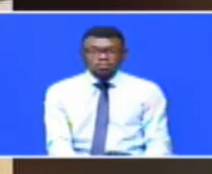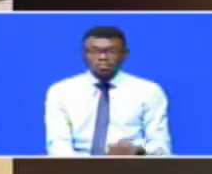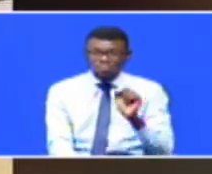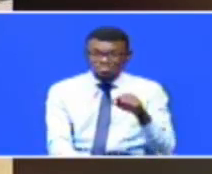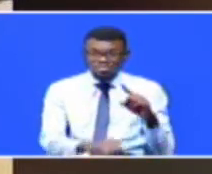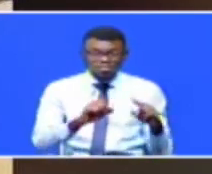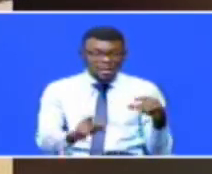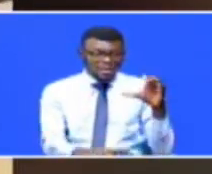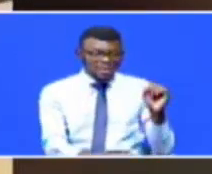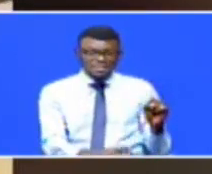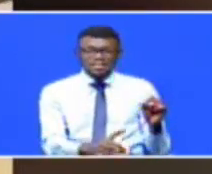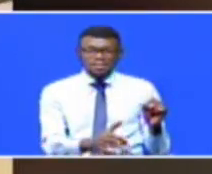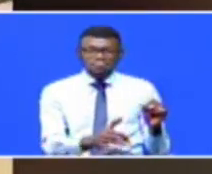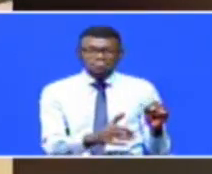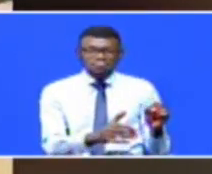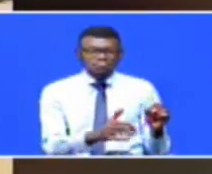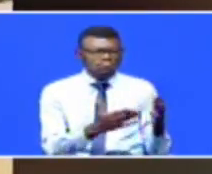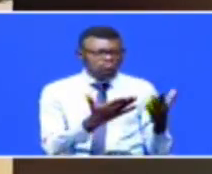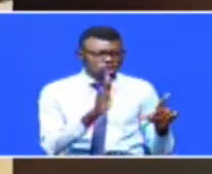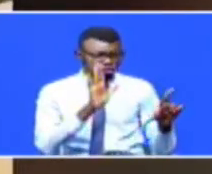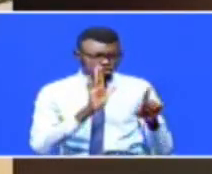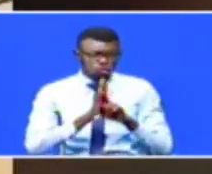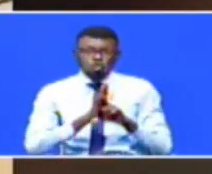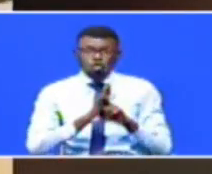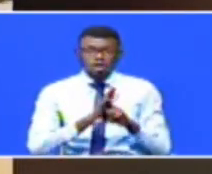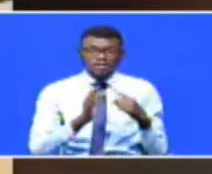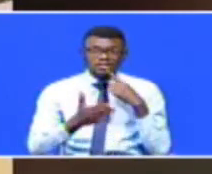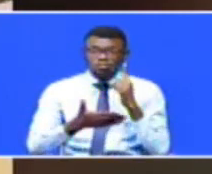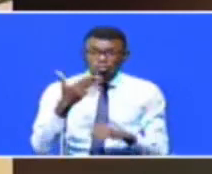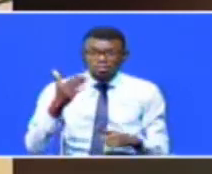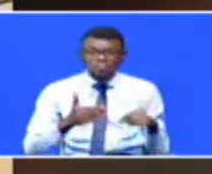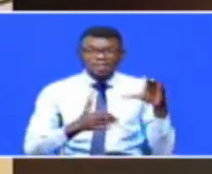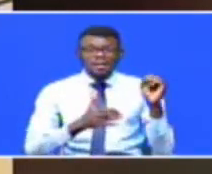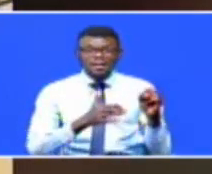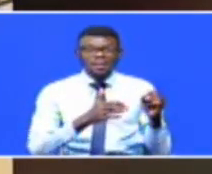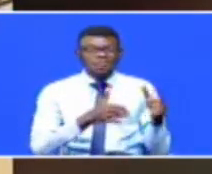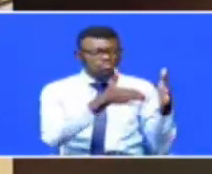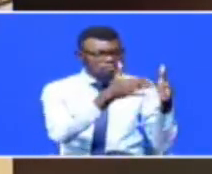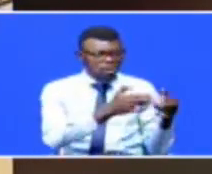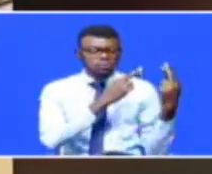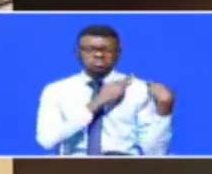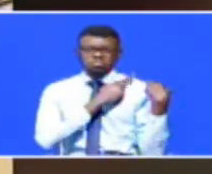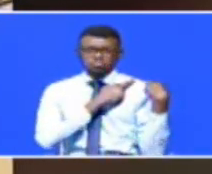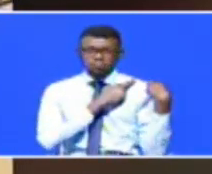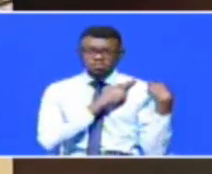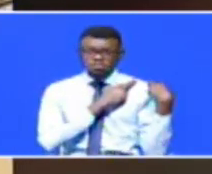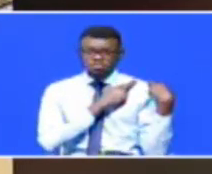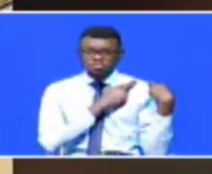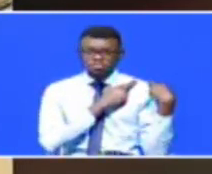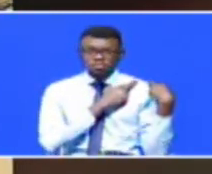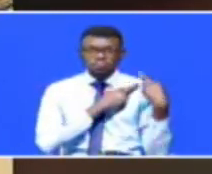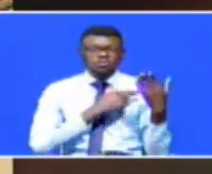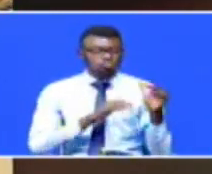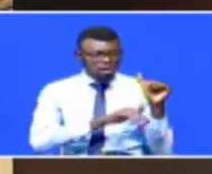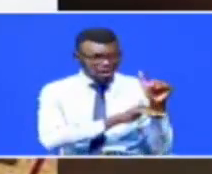waziri ndio the sheria inalikisha vizuri sana that it waziri, the back office is waziri. So if you can reach out to waziri,